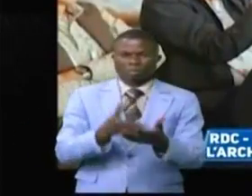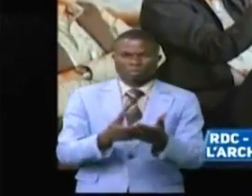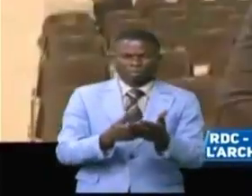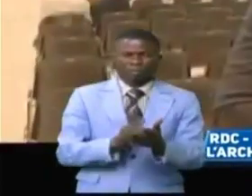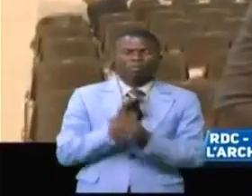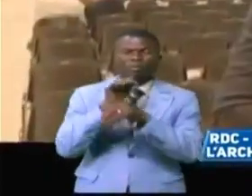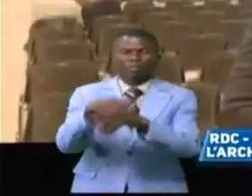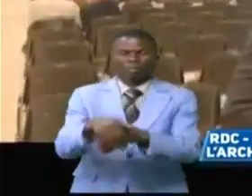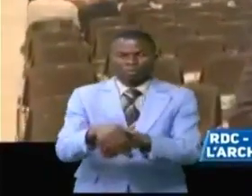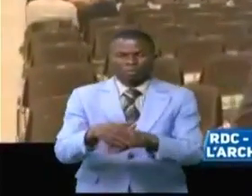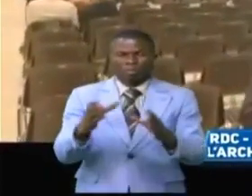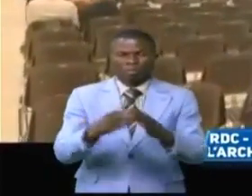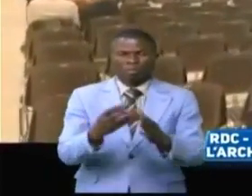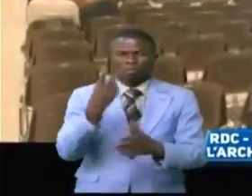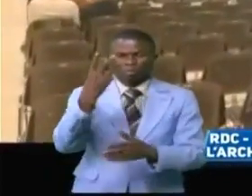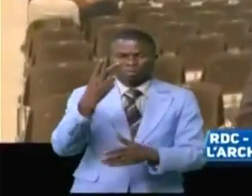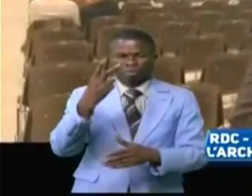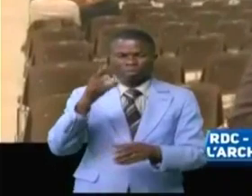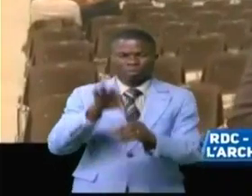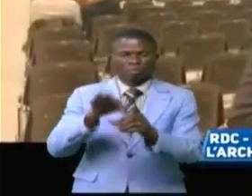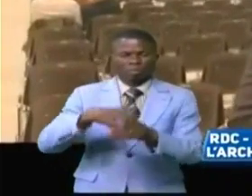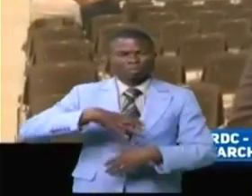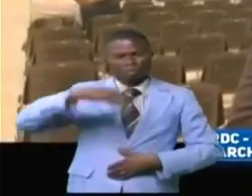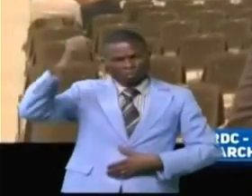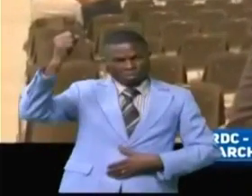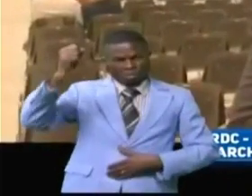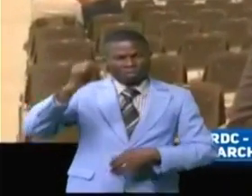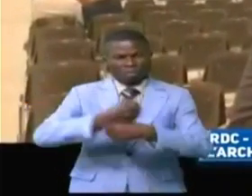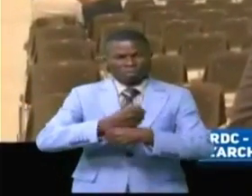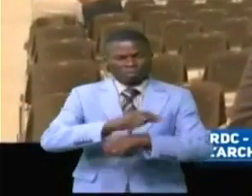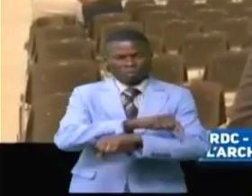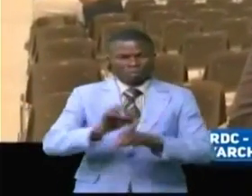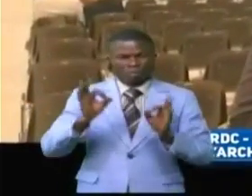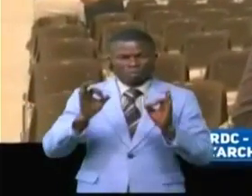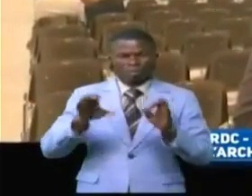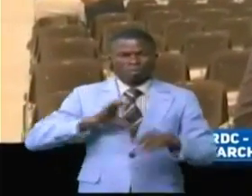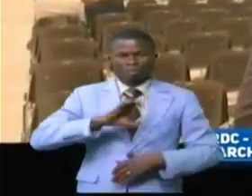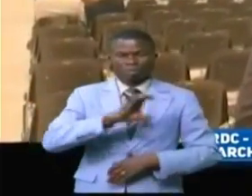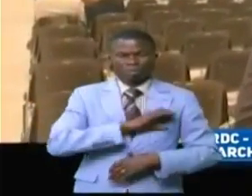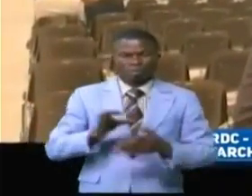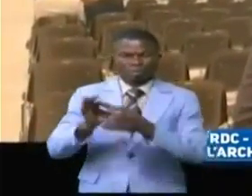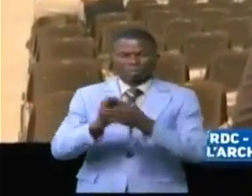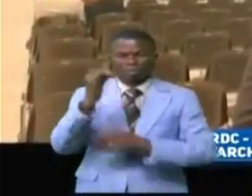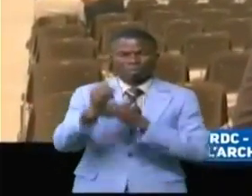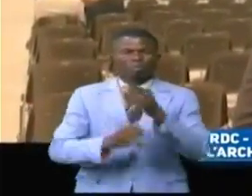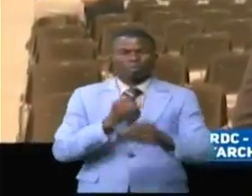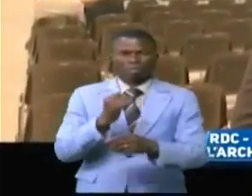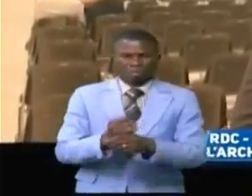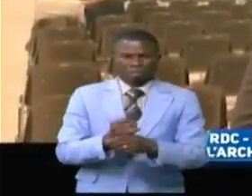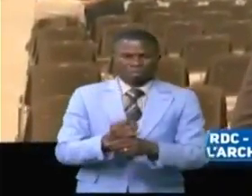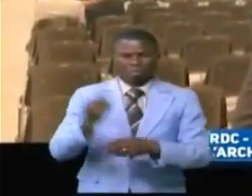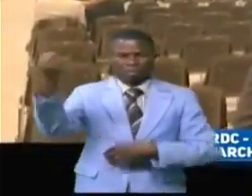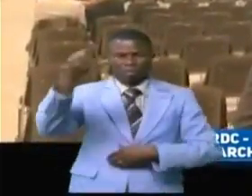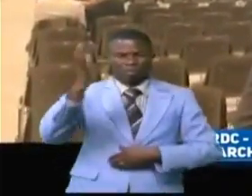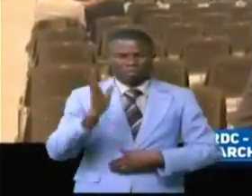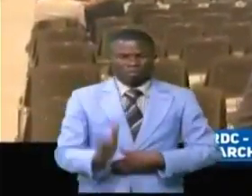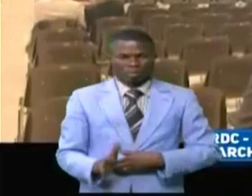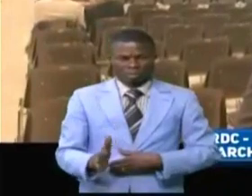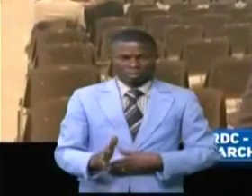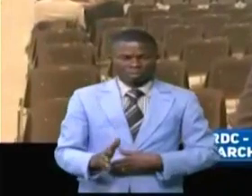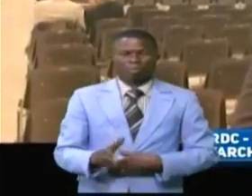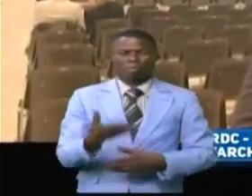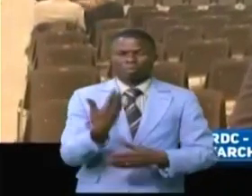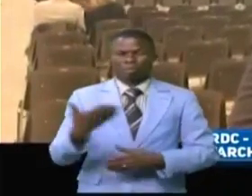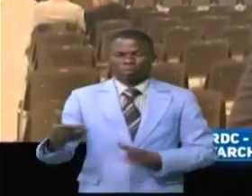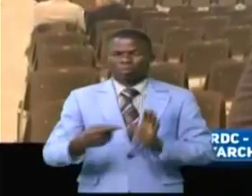contribuer avec deux voix pour le vote de l'installation du nouveau bureau du Comité de l'Union internationale des architectes. Quelques articles